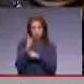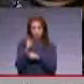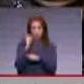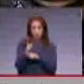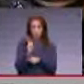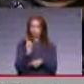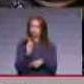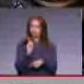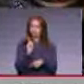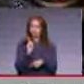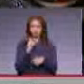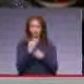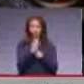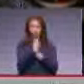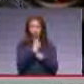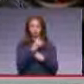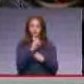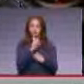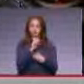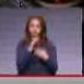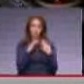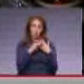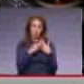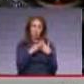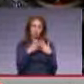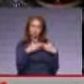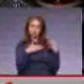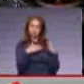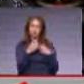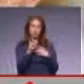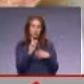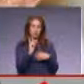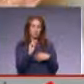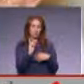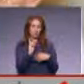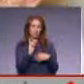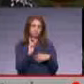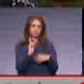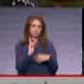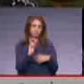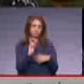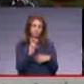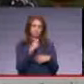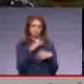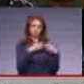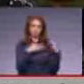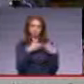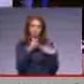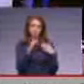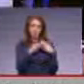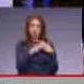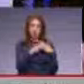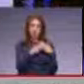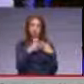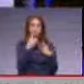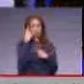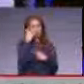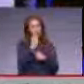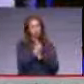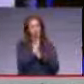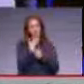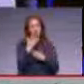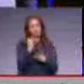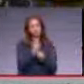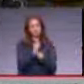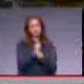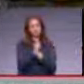ولا النظام في عز قوته، ولا عمره ارى سيناريو عندي ولا اي حاجه. كان بيركب المترو. انا عارف بيركب المترو